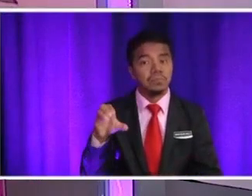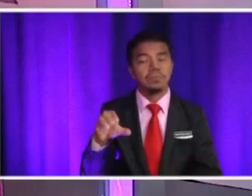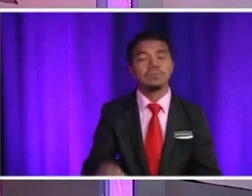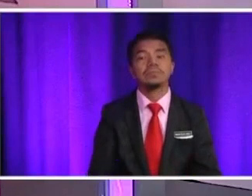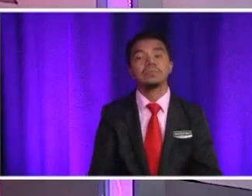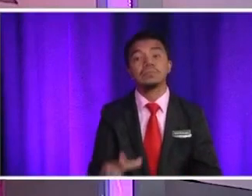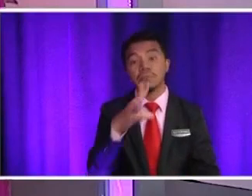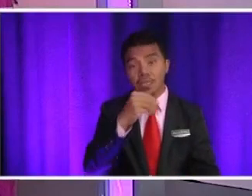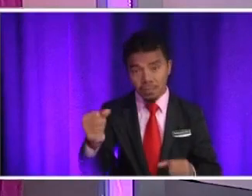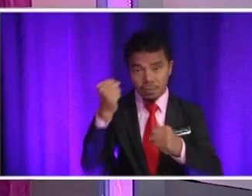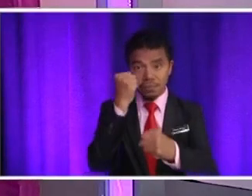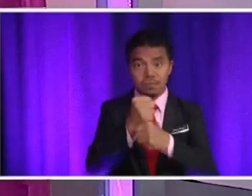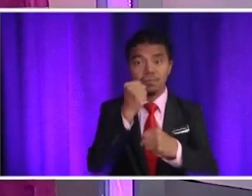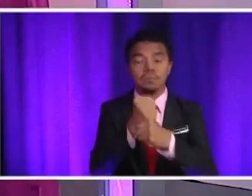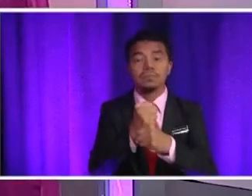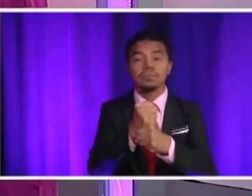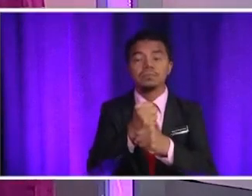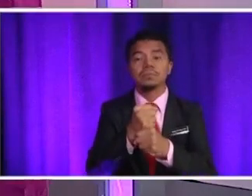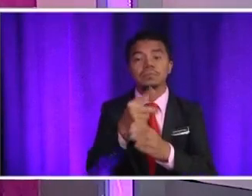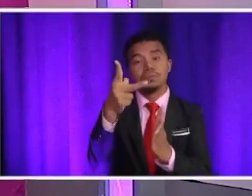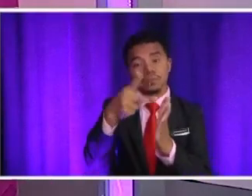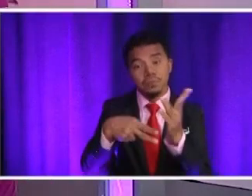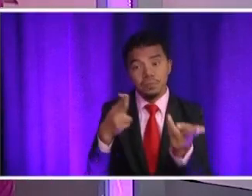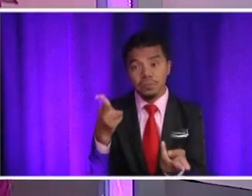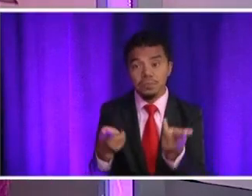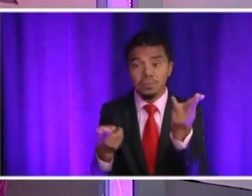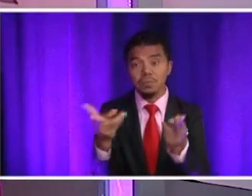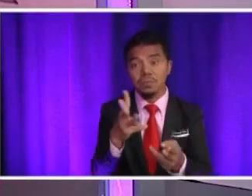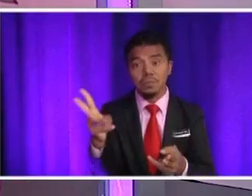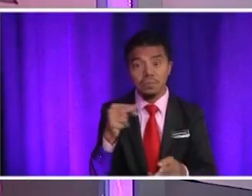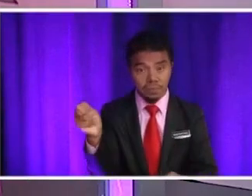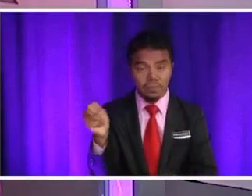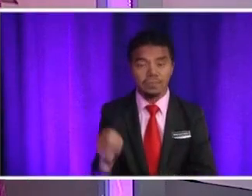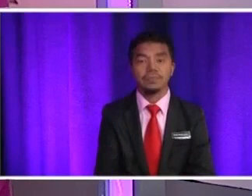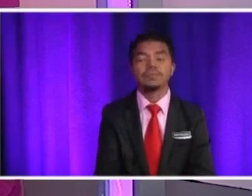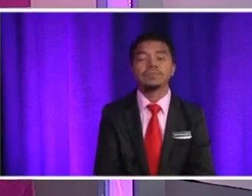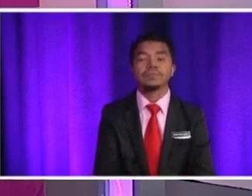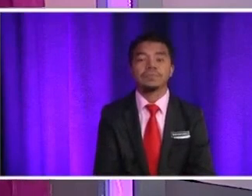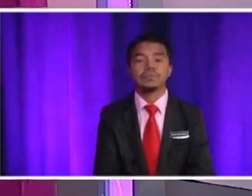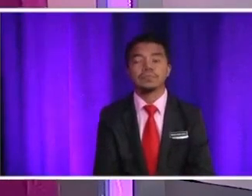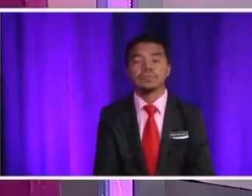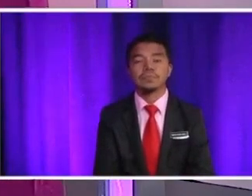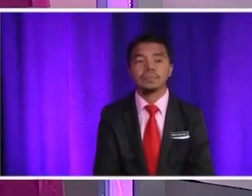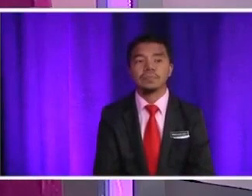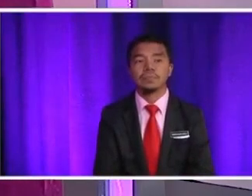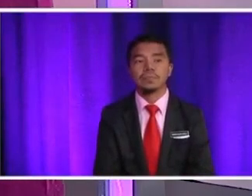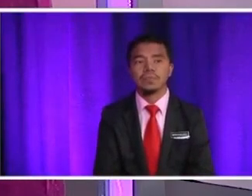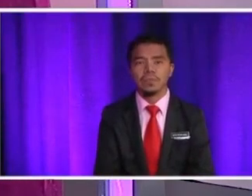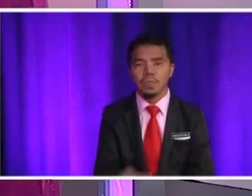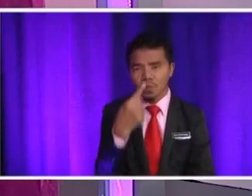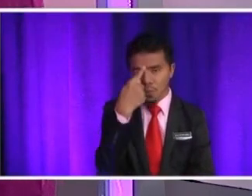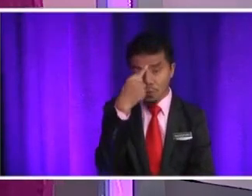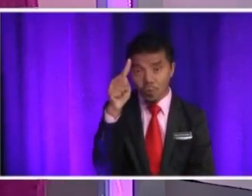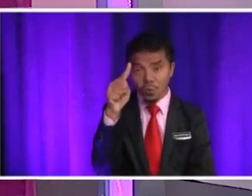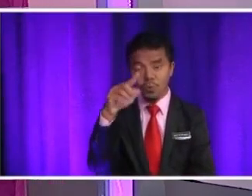usahawan. Jadi, kita teruskan ya. Boleh, cikgu. Okey, so untuk ini pula, untuk menjadikan seseorang